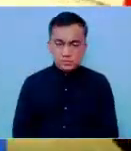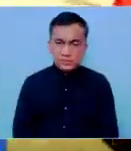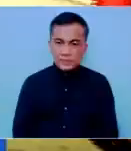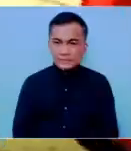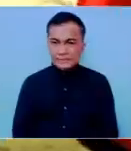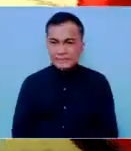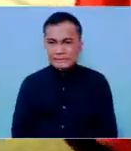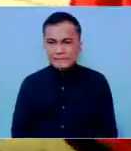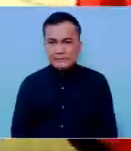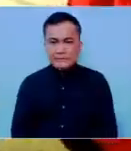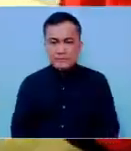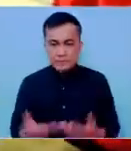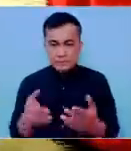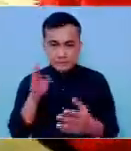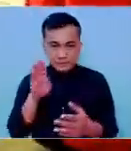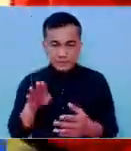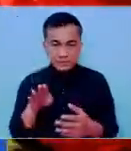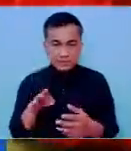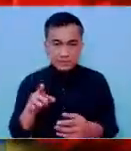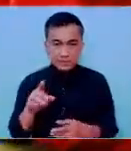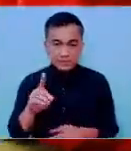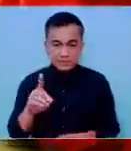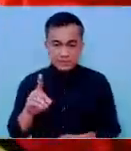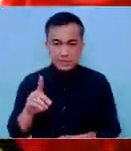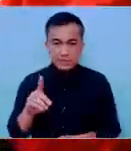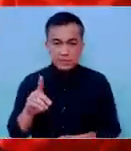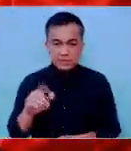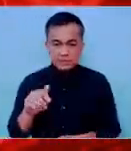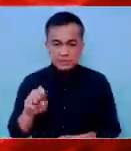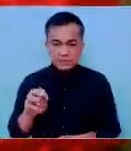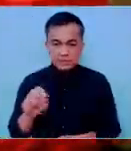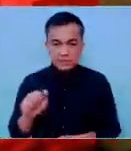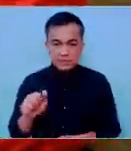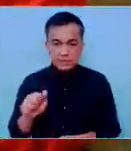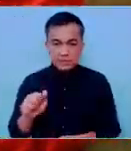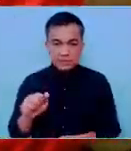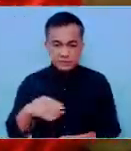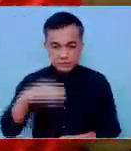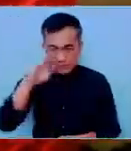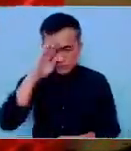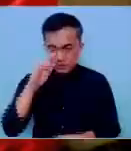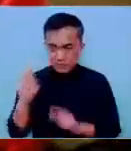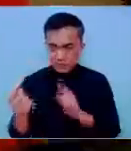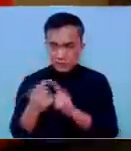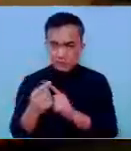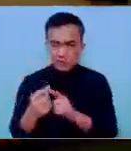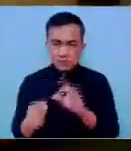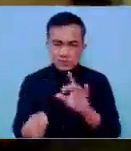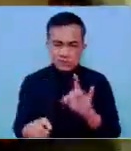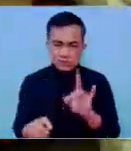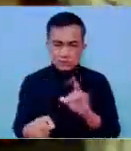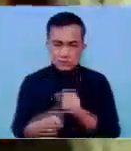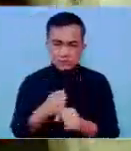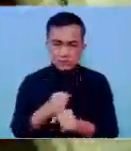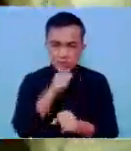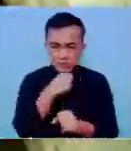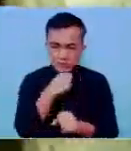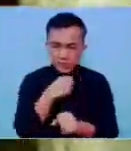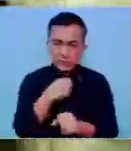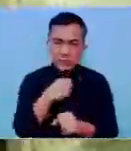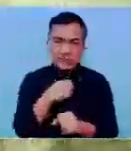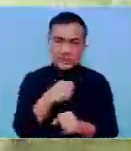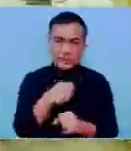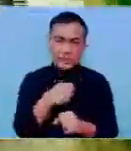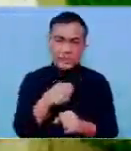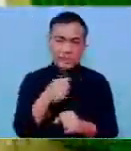dasmarinas cavite nakilala natin ang isang 85 anyos na babaeng pinutol ang sarili niyang mga daliri Ano nga baang nangyari